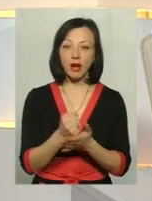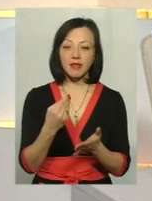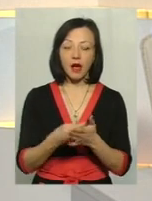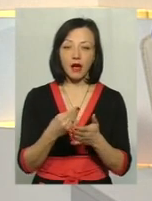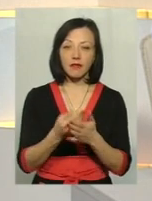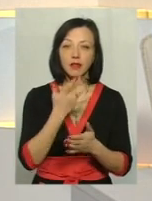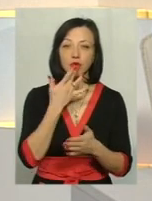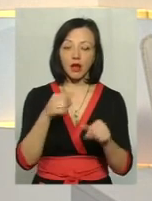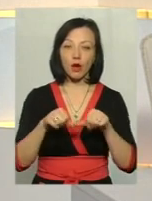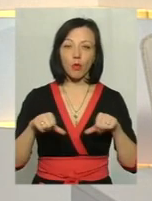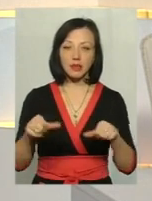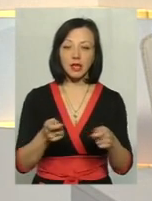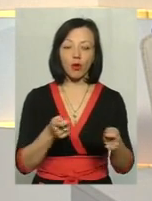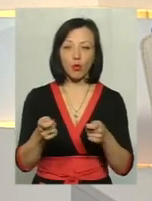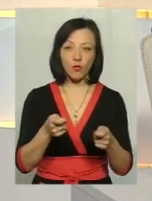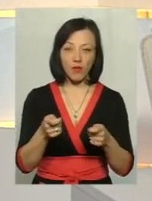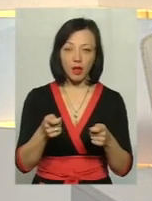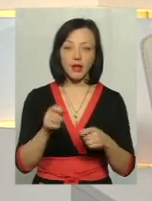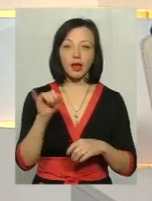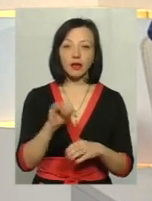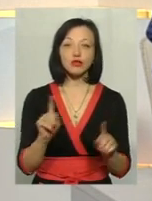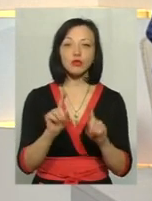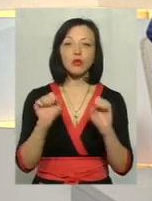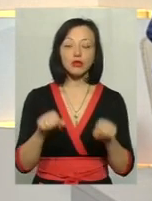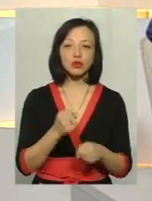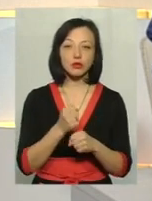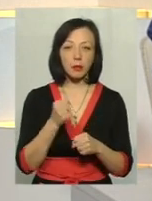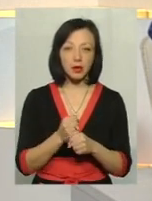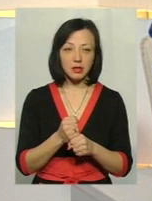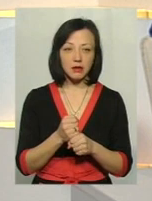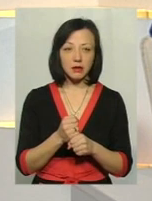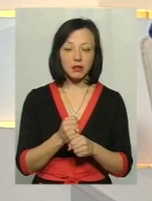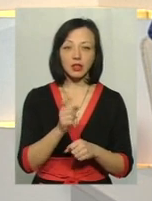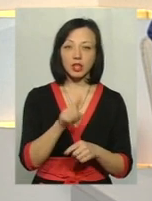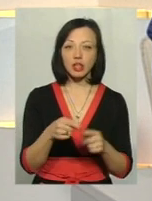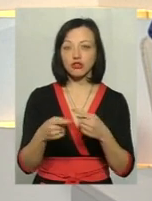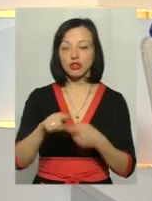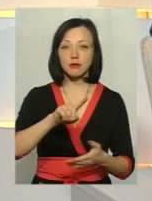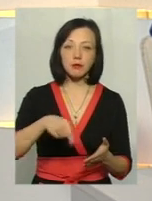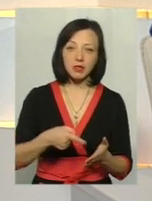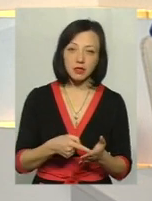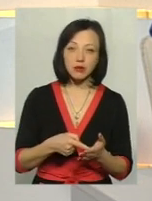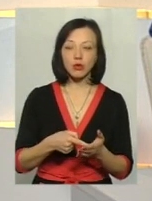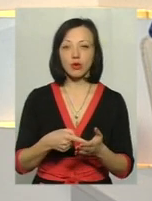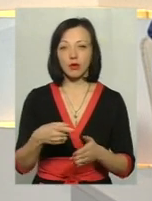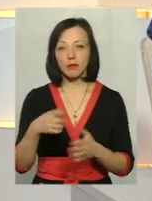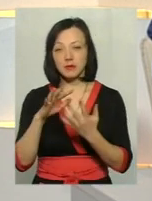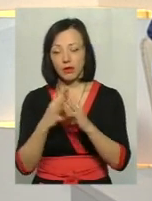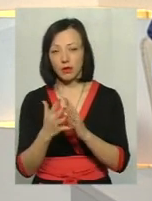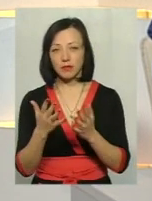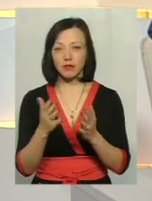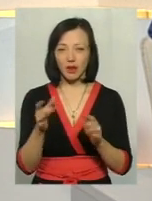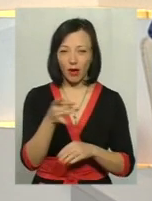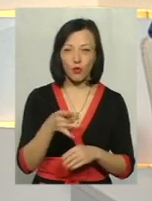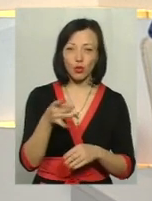регулювання? І що може зробити безпосередньо те чи інше місто, той чи інший населений пункт,